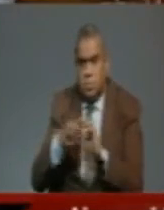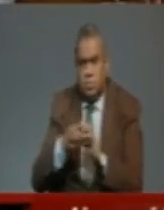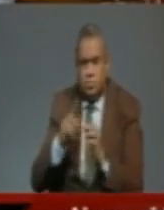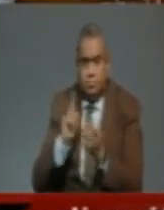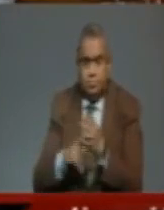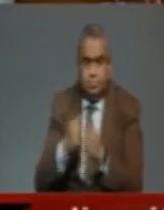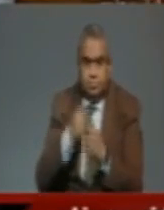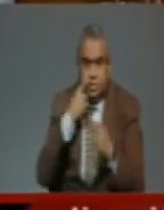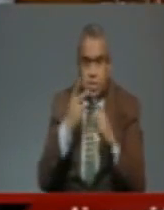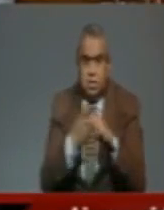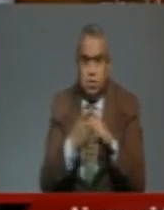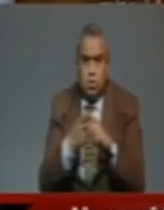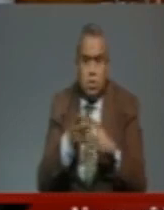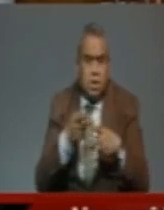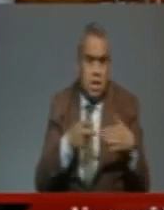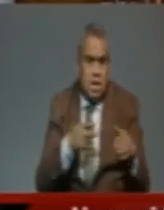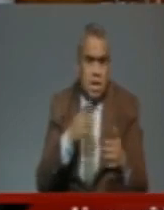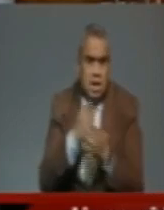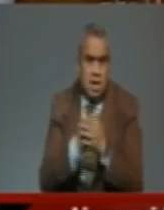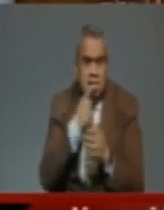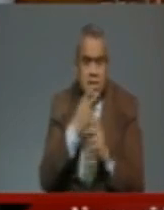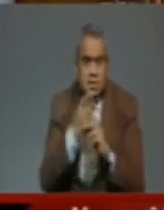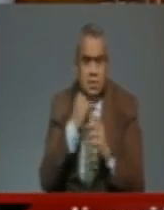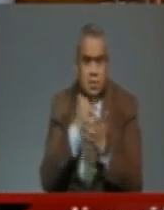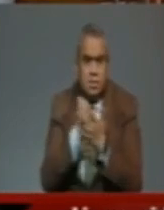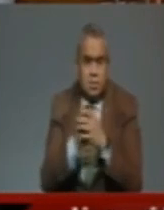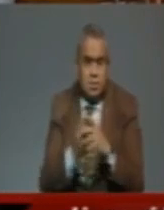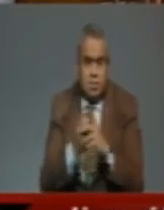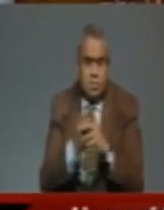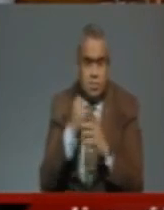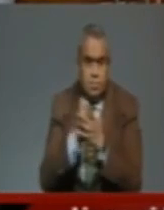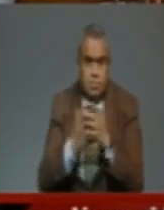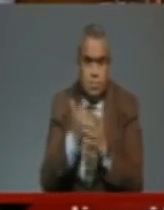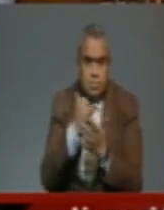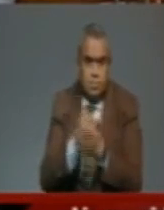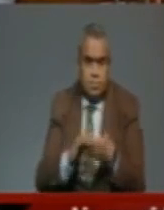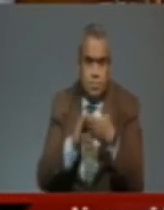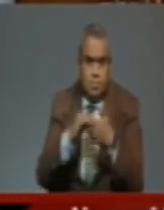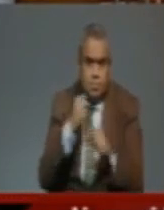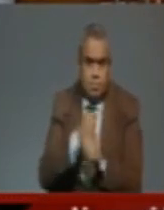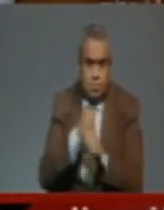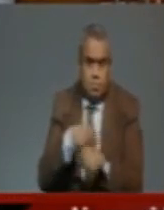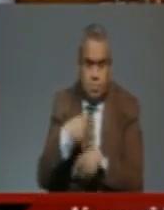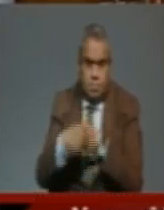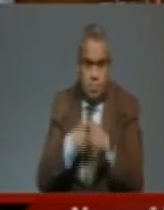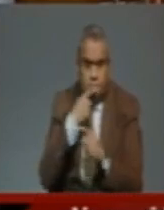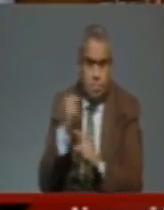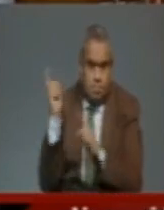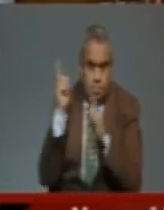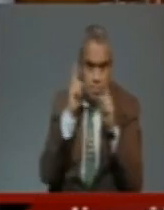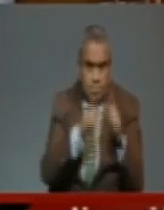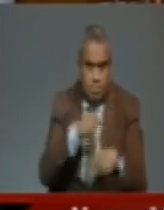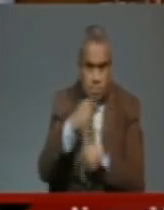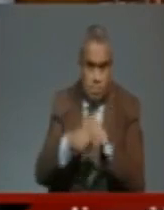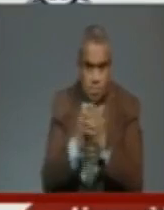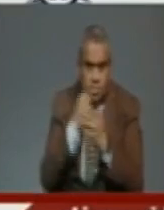وورلد، وفي ابو قير يا فندم اللي سيادتك اتكلمت عليها واحنا ما خدناش وقتنا النهارده ان احنا نتكلم عليها ولكن هيجي الكلام عليها في